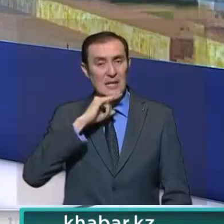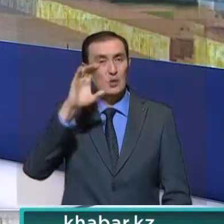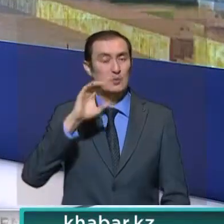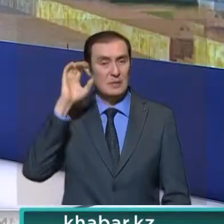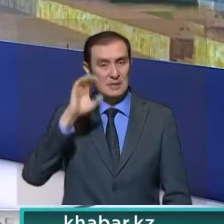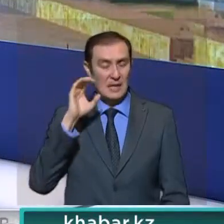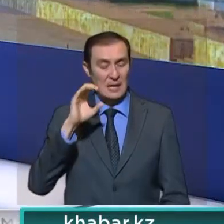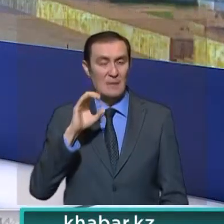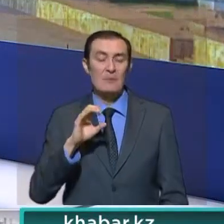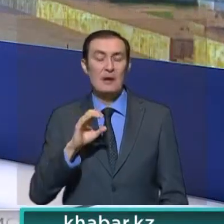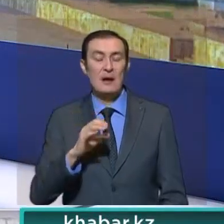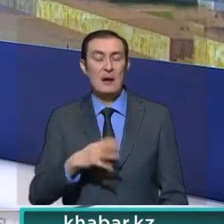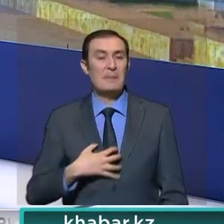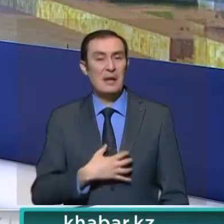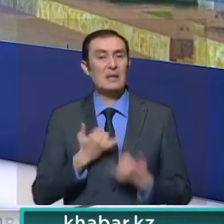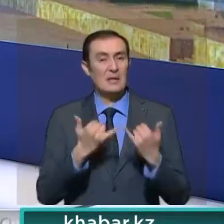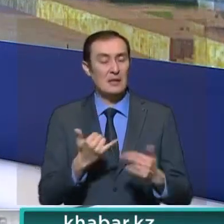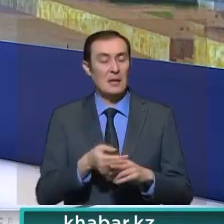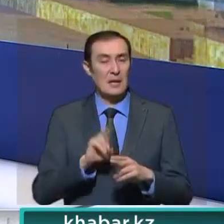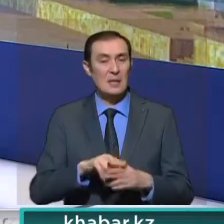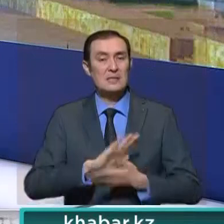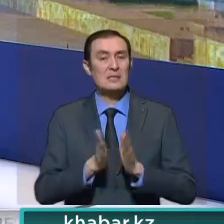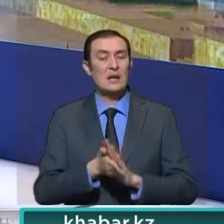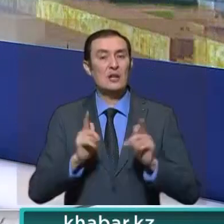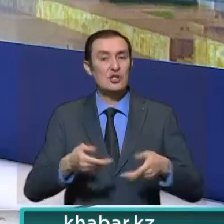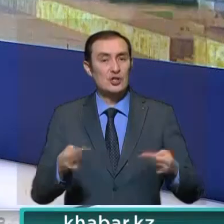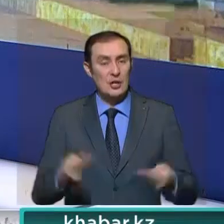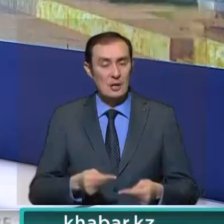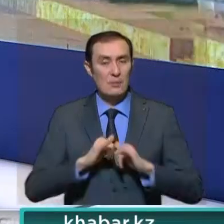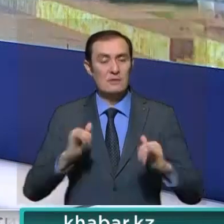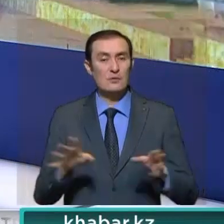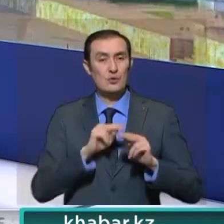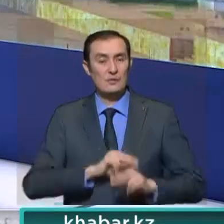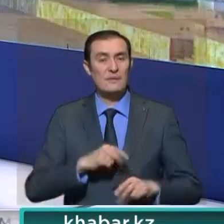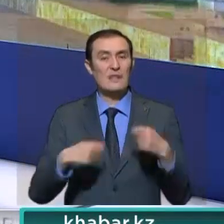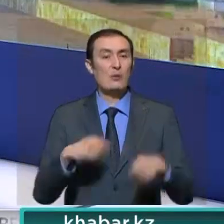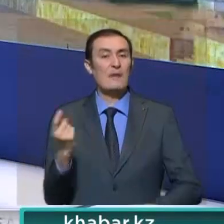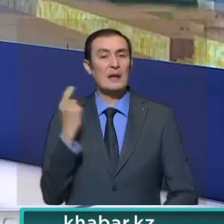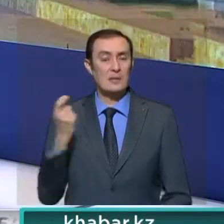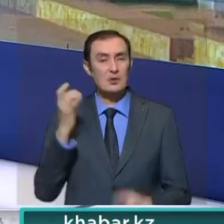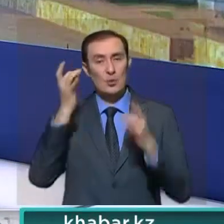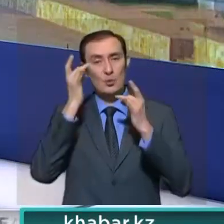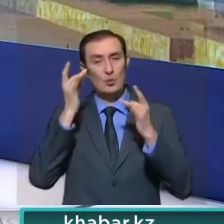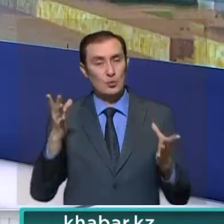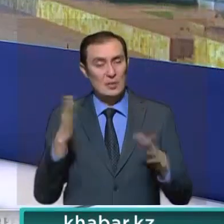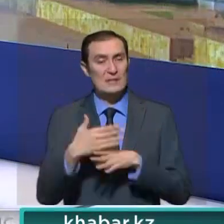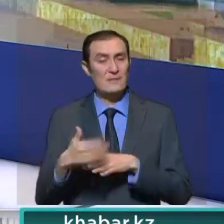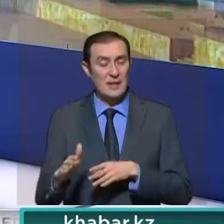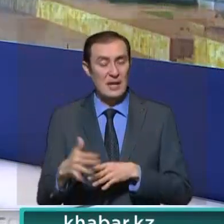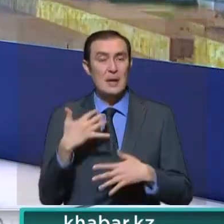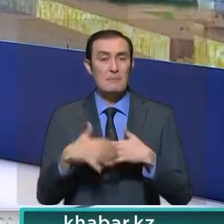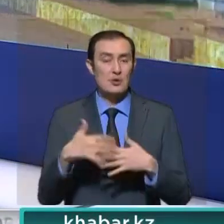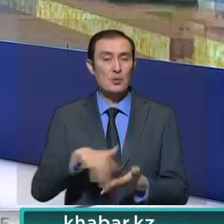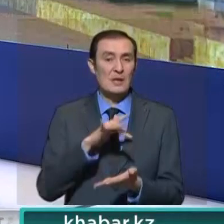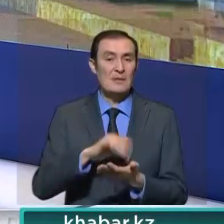и Узбекистан одни из самых приоритетных это соглашение по развитию сотрудничества в торговой экономической и культурно-гуманитарной сферах между